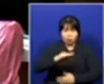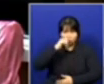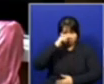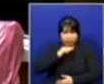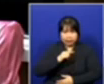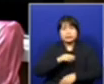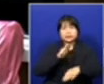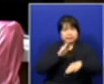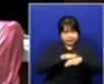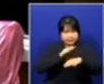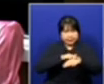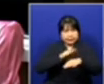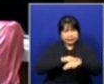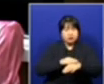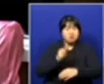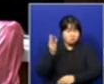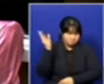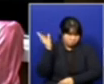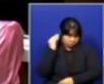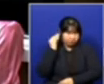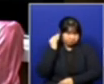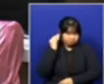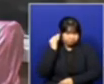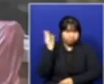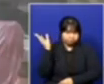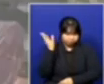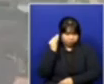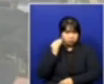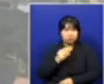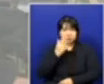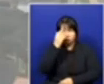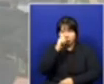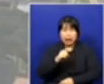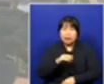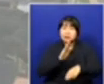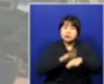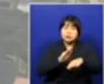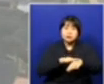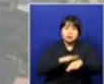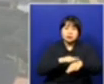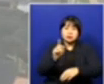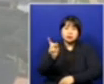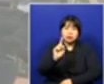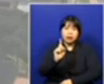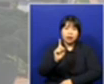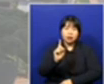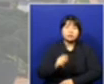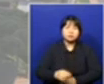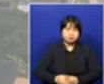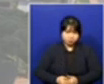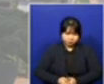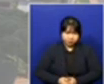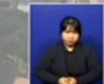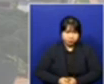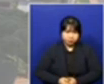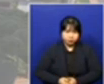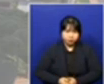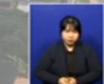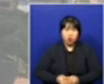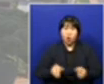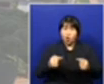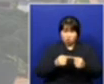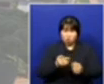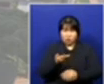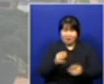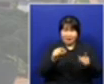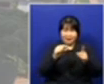มเตือนไว้นะครับท่านฟังผมแล้วท่านฟังให้ดีนะทำไมผมต้องเตือนแบบนี้ครับเพราะการตำน้ำพริกละ